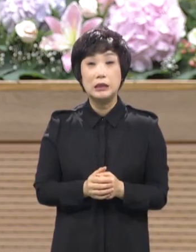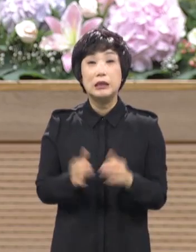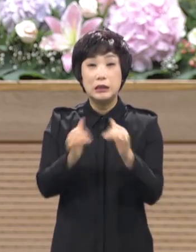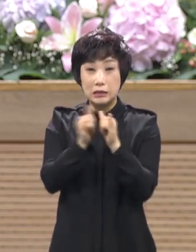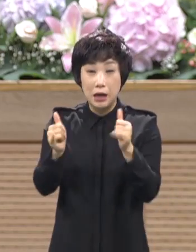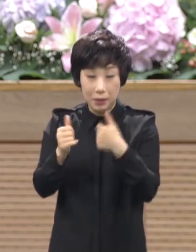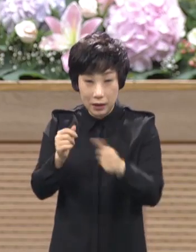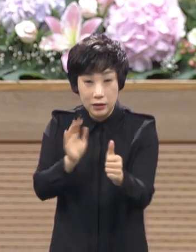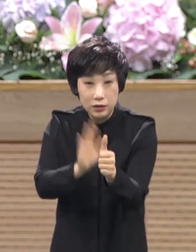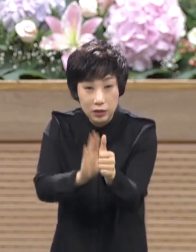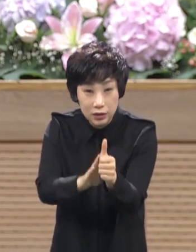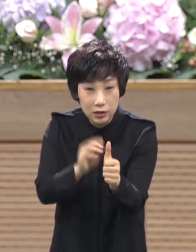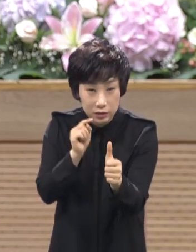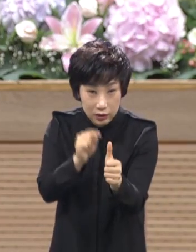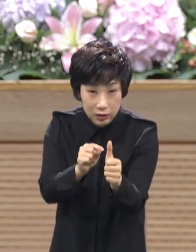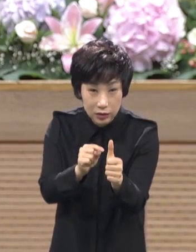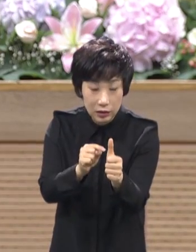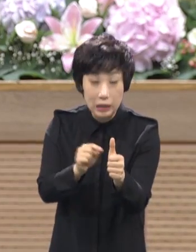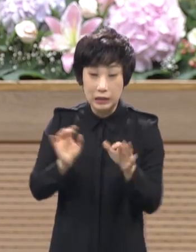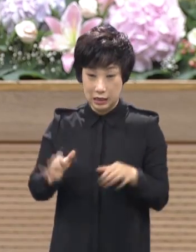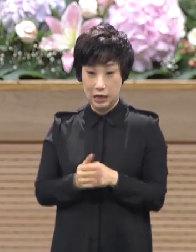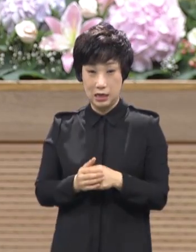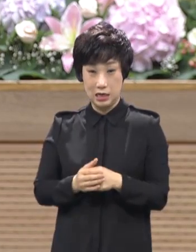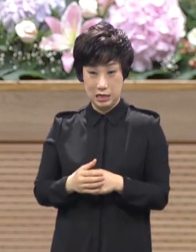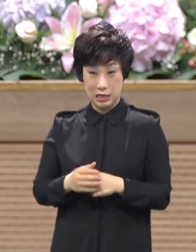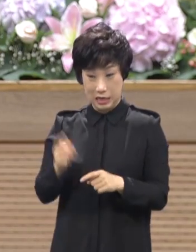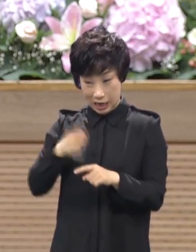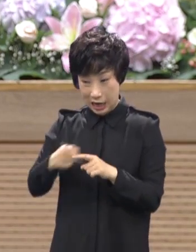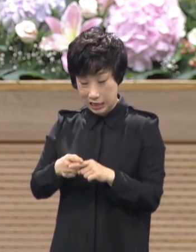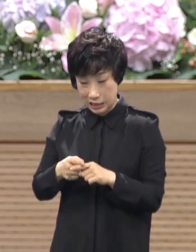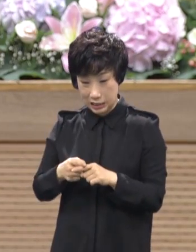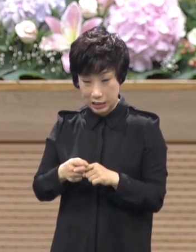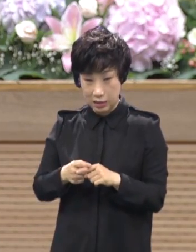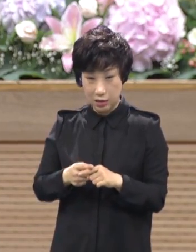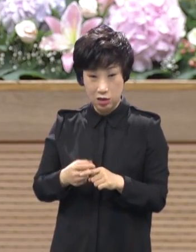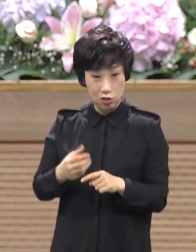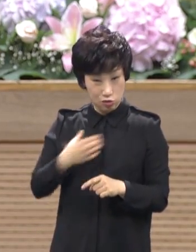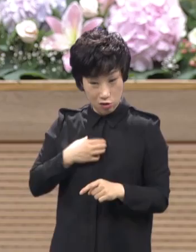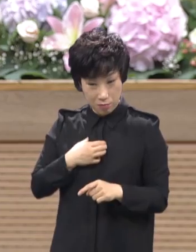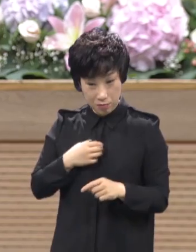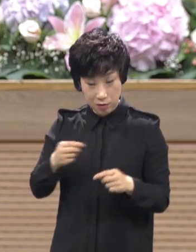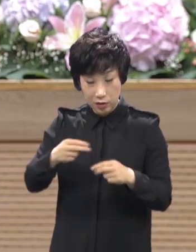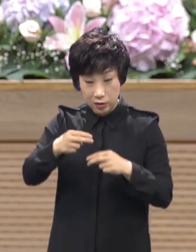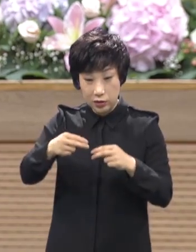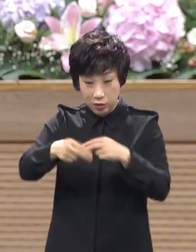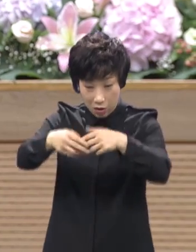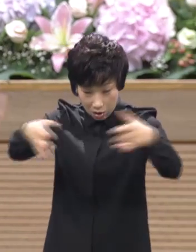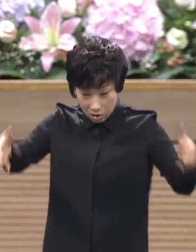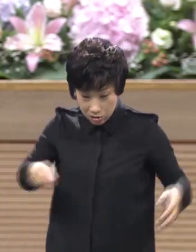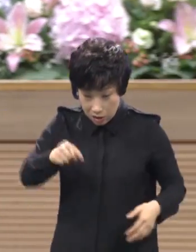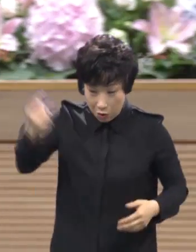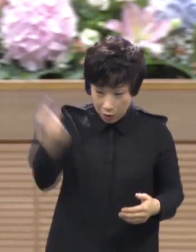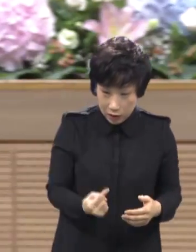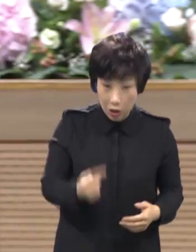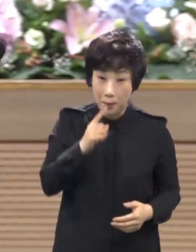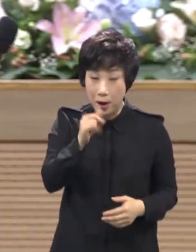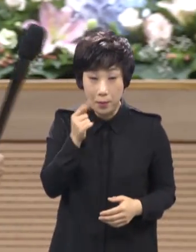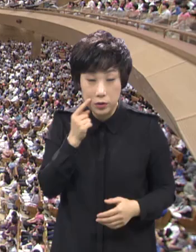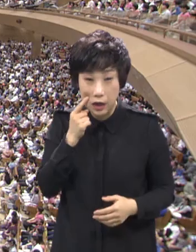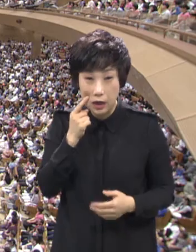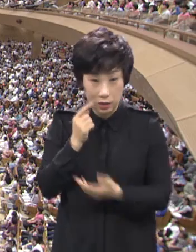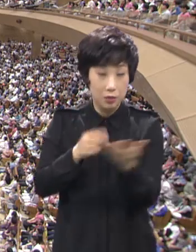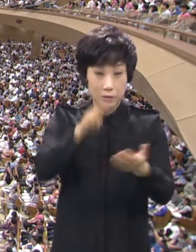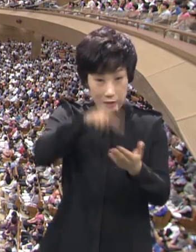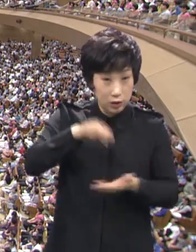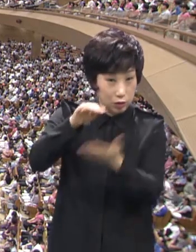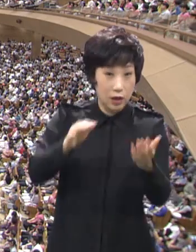인자야, 칼이 성 안에 임한다 하자. 읽어봐. 여호와의 말씀이 내게 임하여